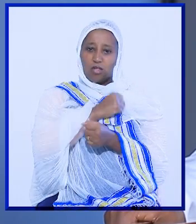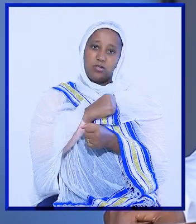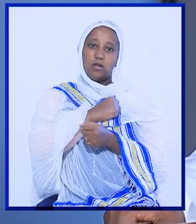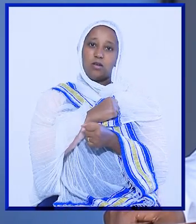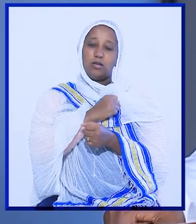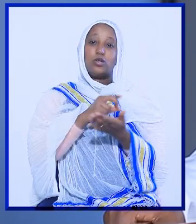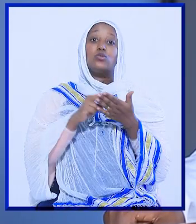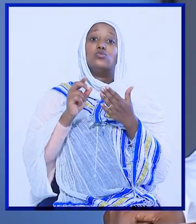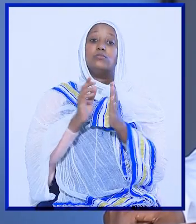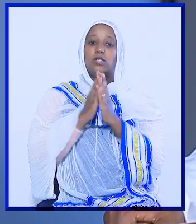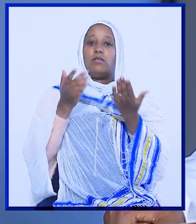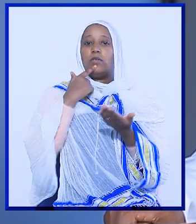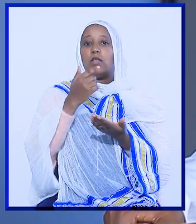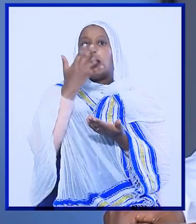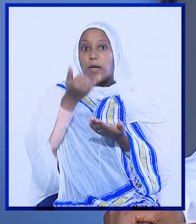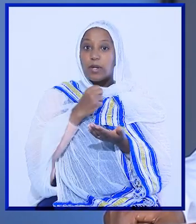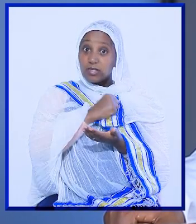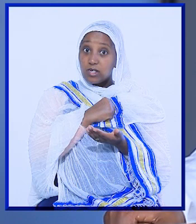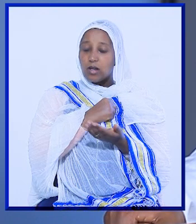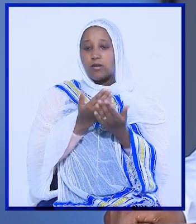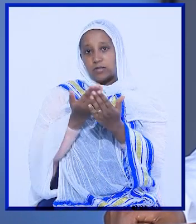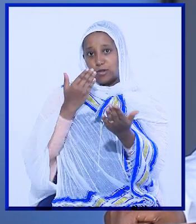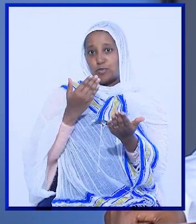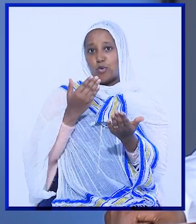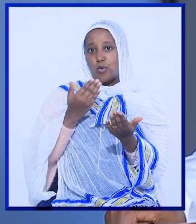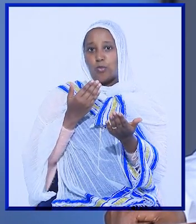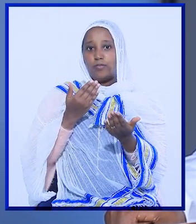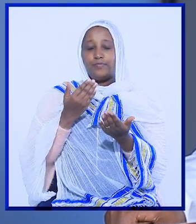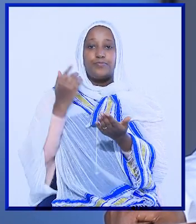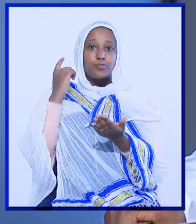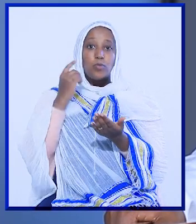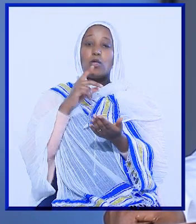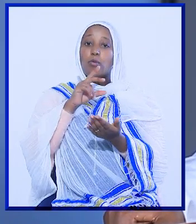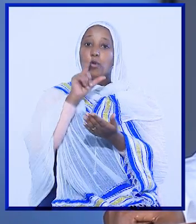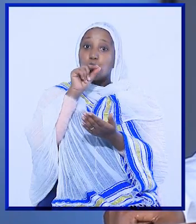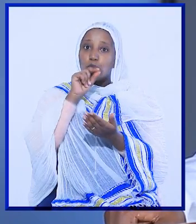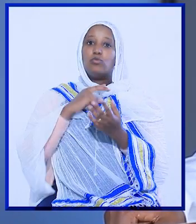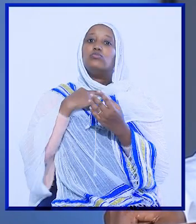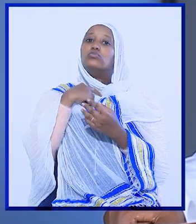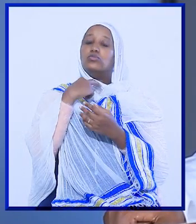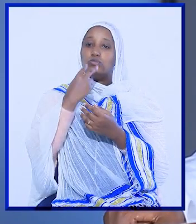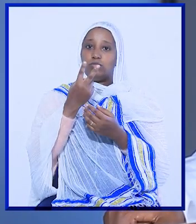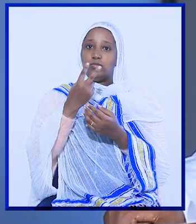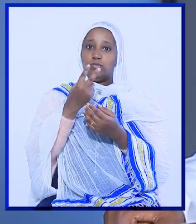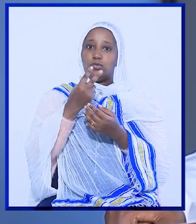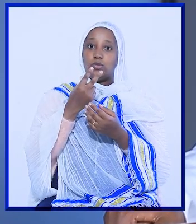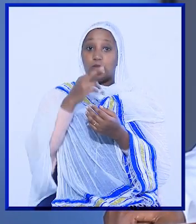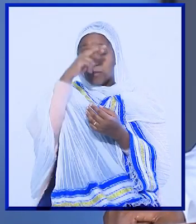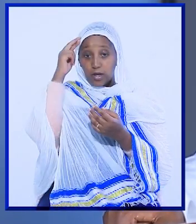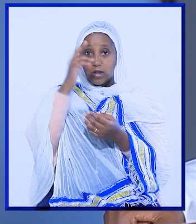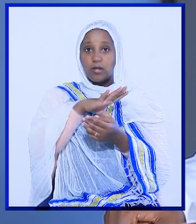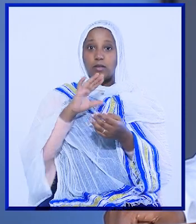እንዳዘነ ቅዱስ መጽሐፍ ይነግረናል። ለምንድነው ያዘነው? አስቀድሞ በዶሮ ጩኸት አማካኝነት ጌታ መስቀል ተሸክሞ